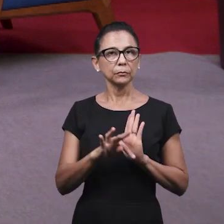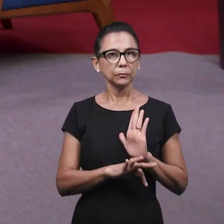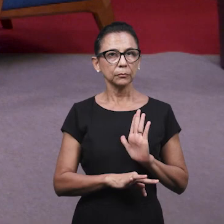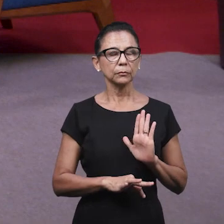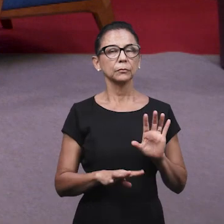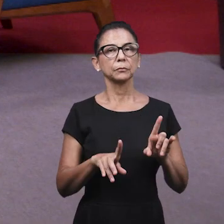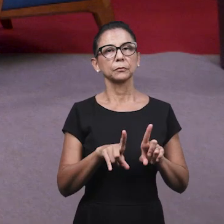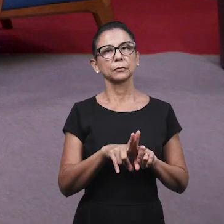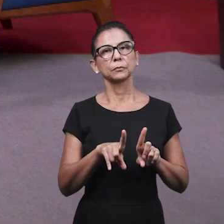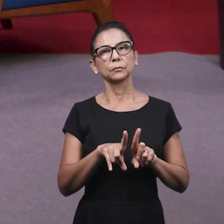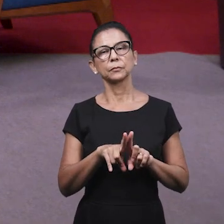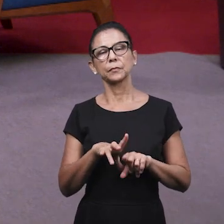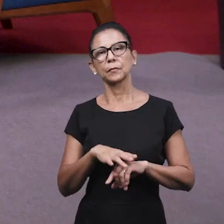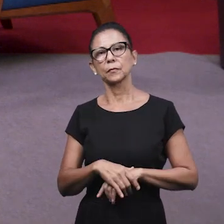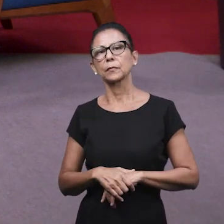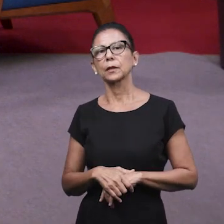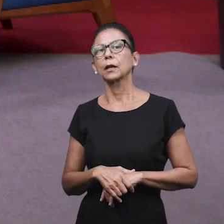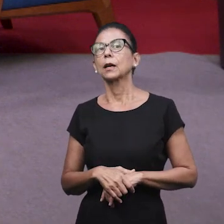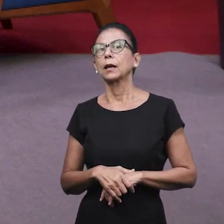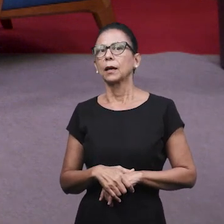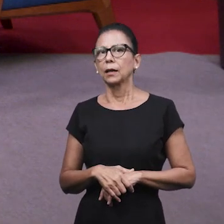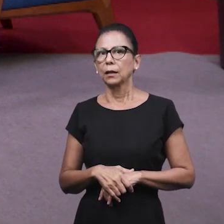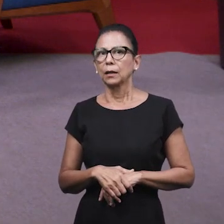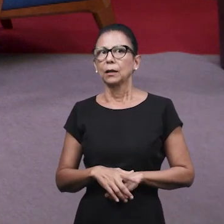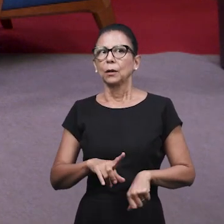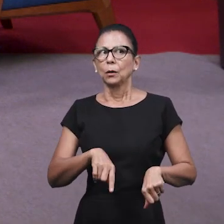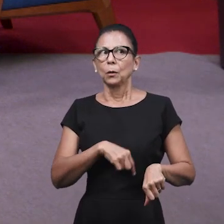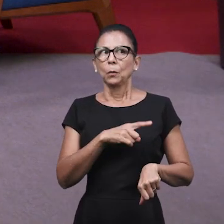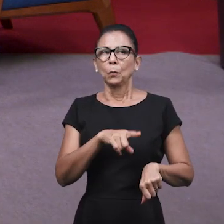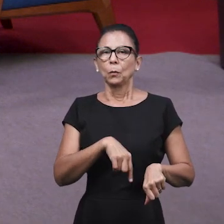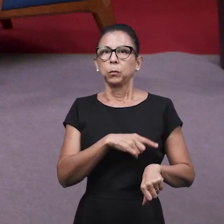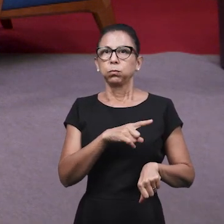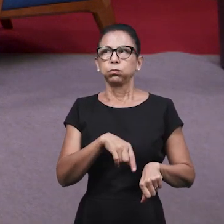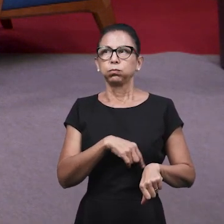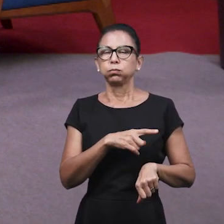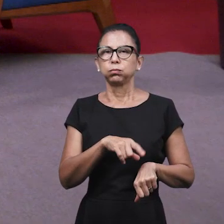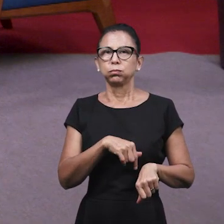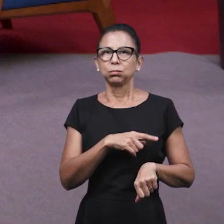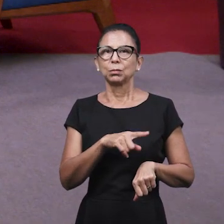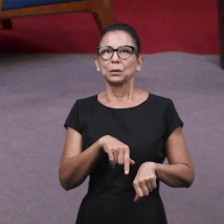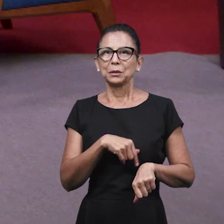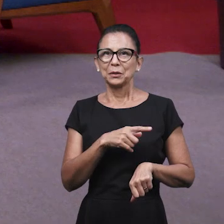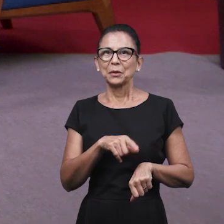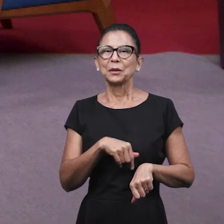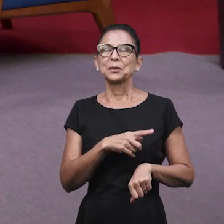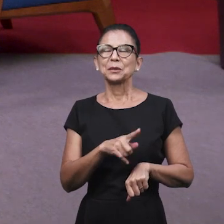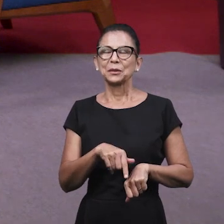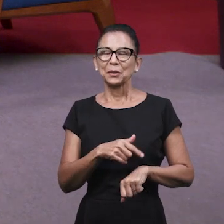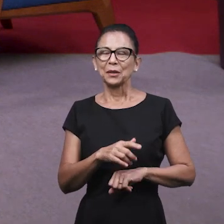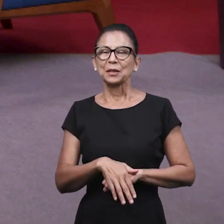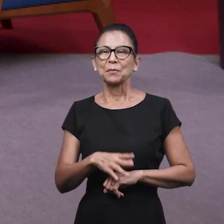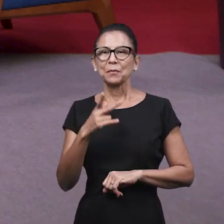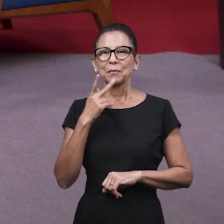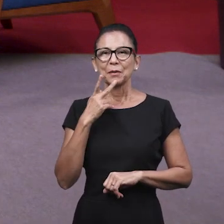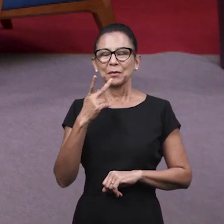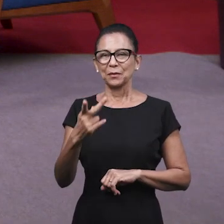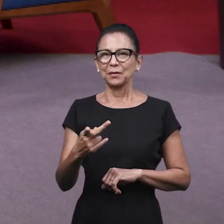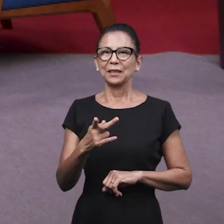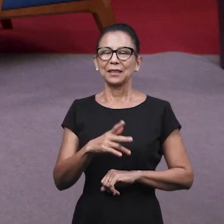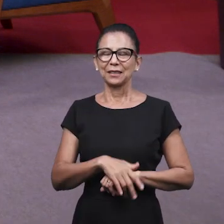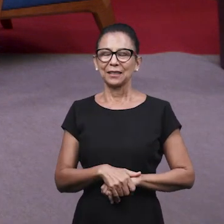Donc, ça, c'est un autre passage aussi qu'on pouvait rester ici des heures et des heures en parlant de la richesse notable,